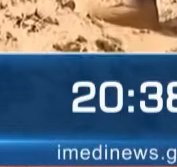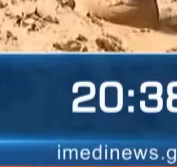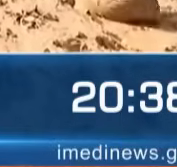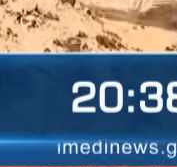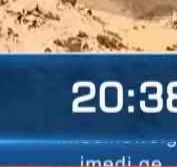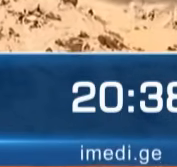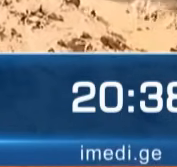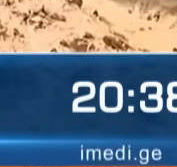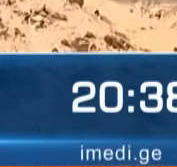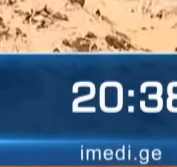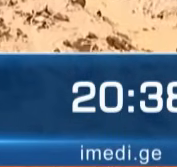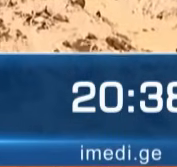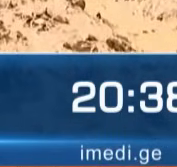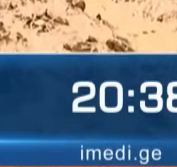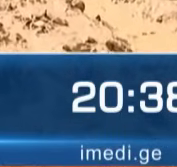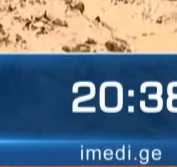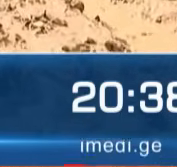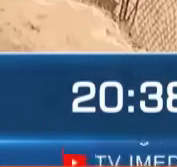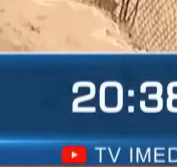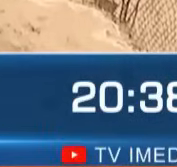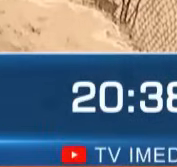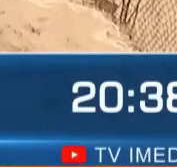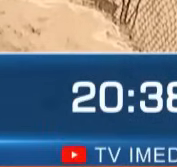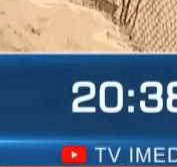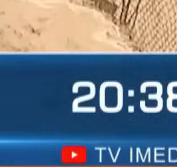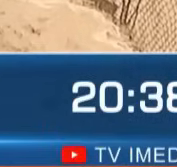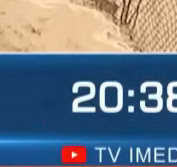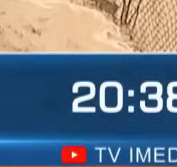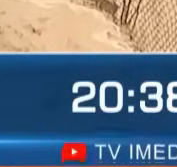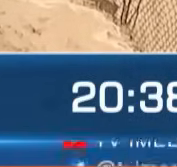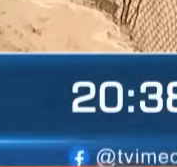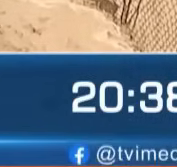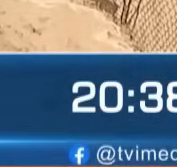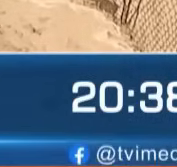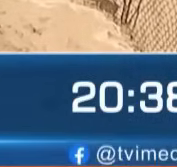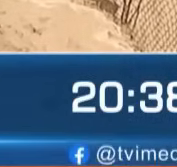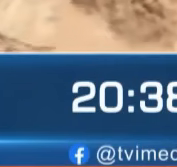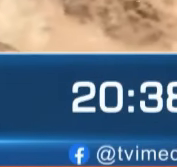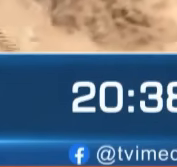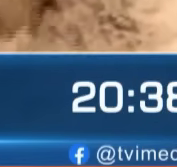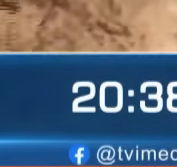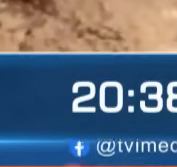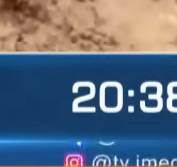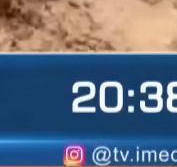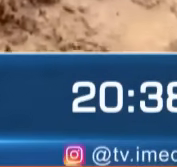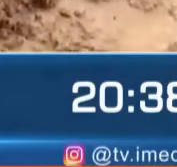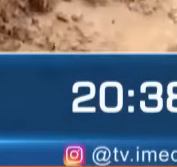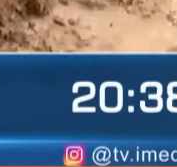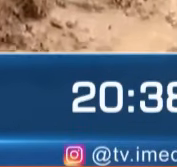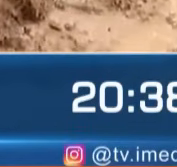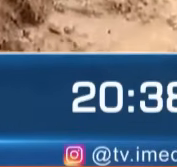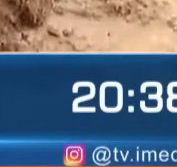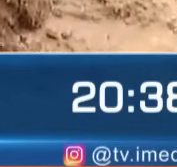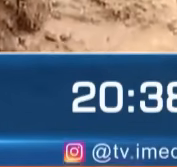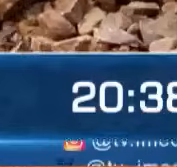shesabamisat. Metzgersebi zvian Khvishchetshis kritikul zonashi ori sakhli moqva, ojakhebi territoriidan evakuirabuli arian. Ukhvinalekhis shedegad